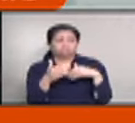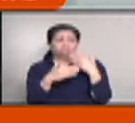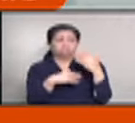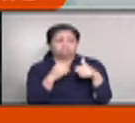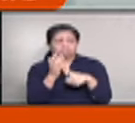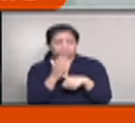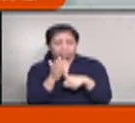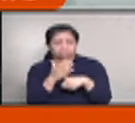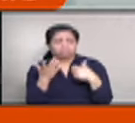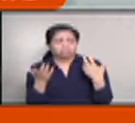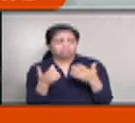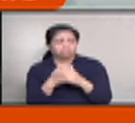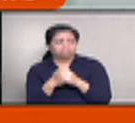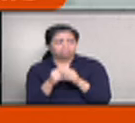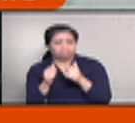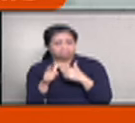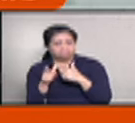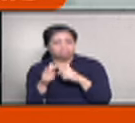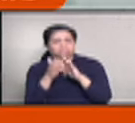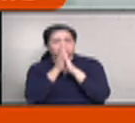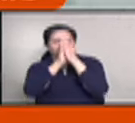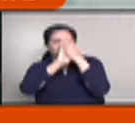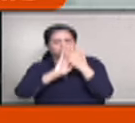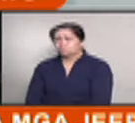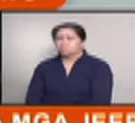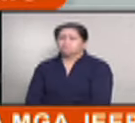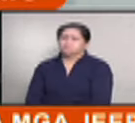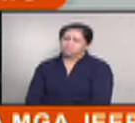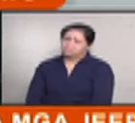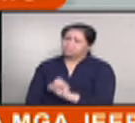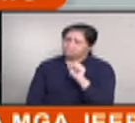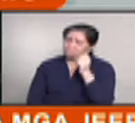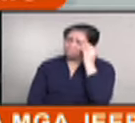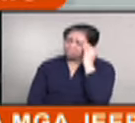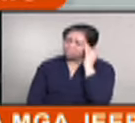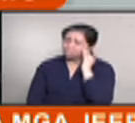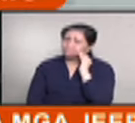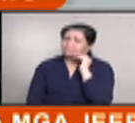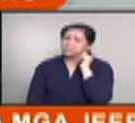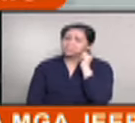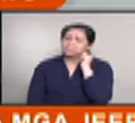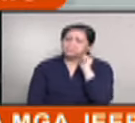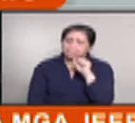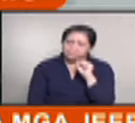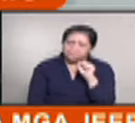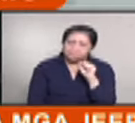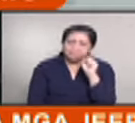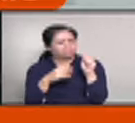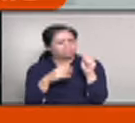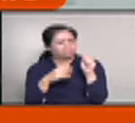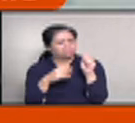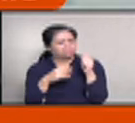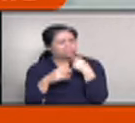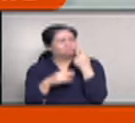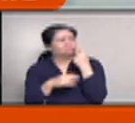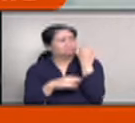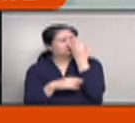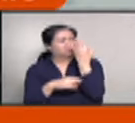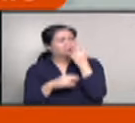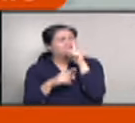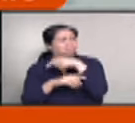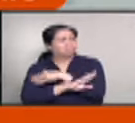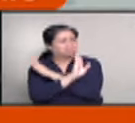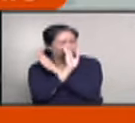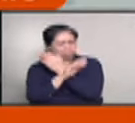susunod na eleksyon, tatakbo ka, matiwasay po yung pagtakbo mo. Pwede bang ano na lang? There's Saturday, pwede ho? Kala ko pupunta ka ng